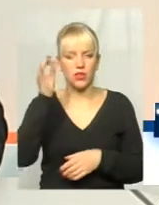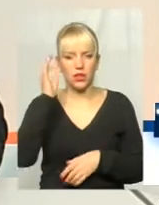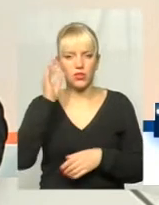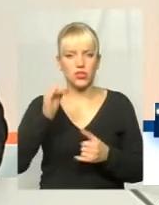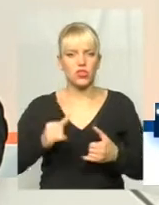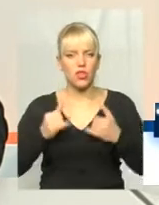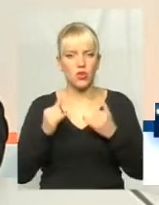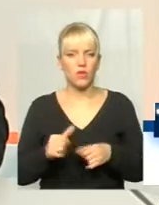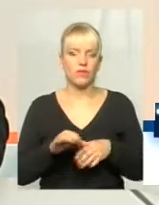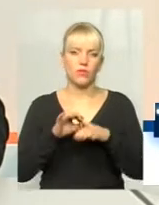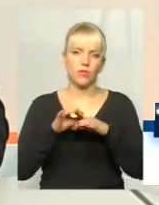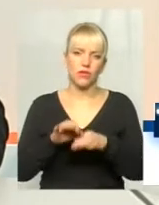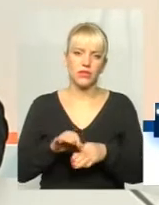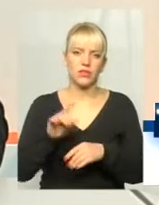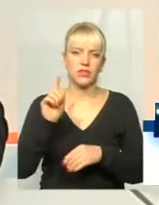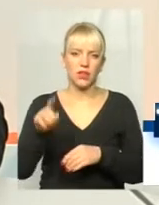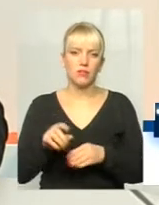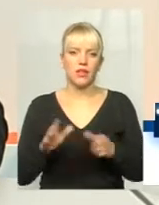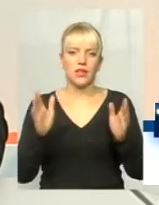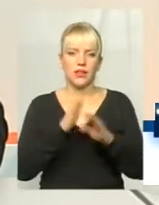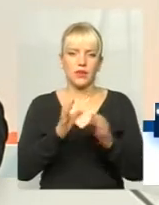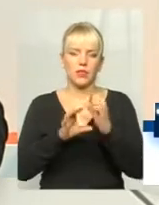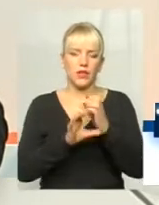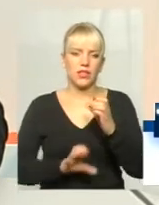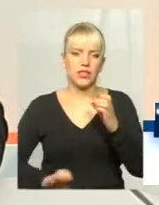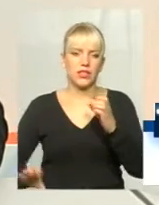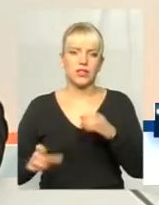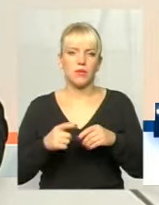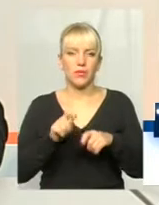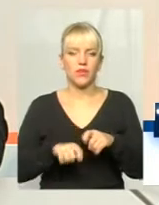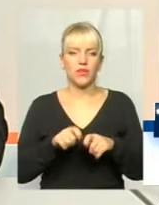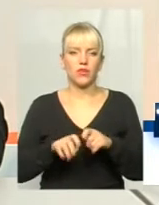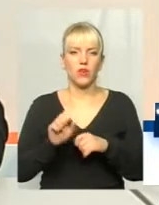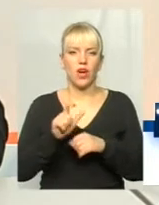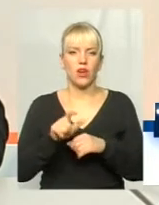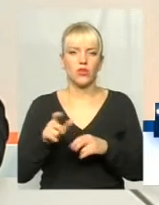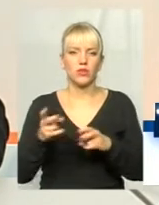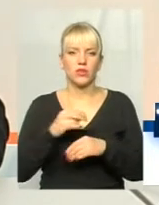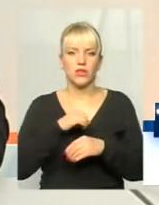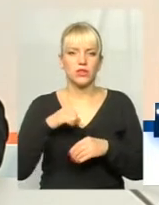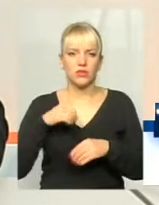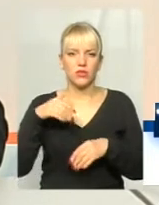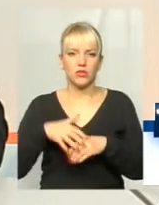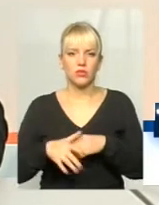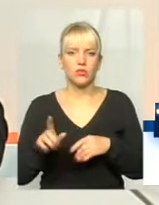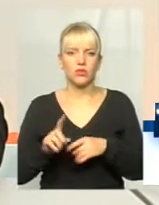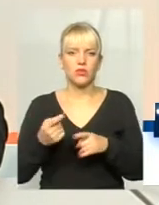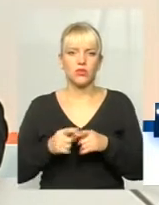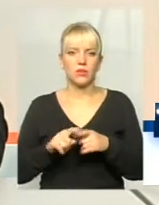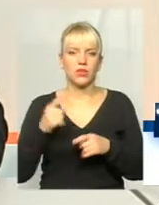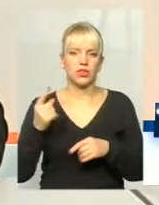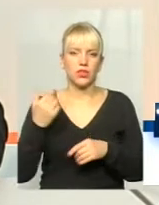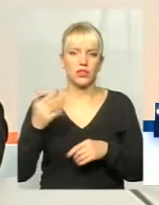шановні, проведіть там димовентиляційні канали перевірку. А ж люди самі повинні розуміти, що це в першу їхня